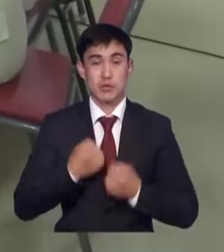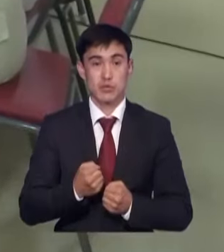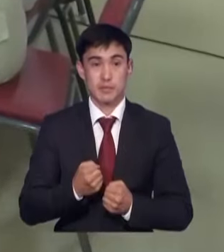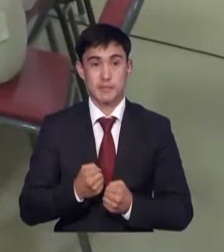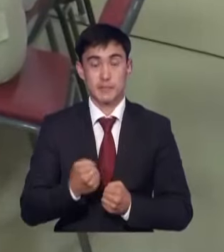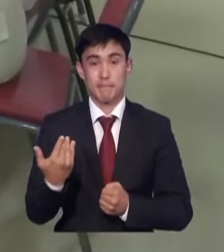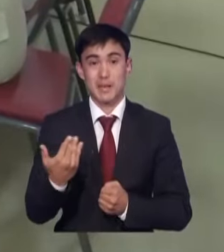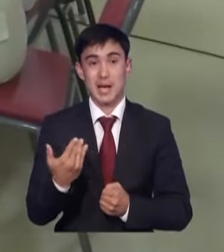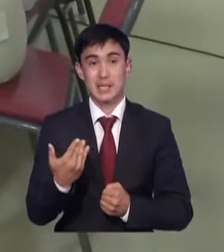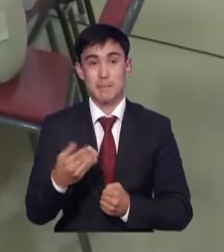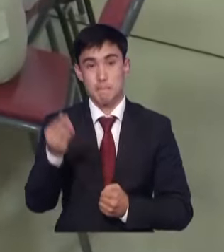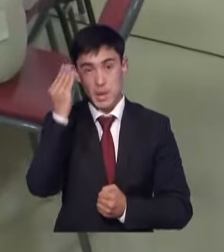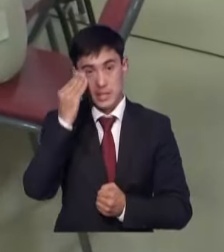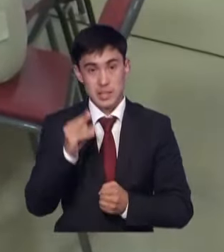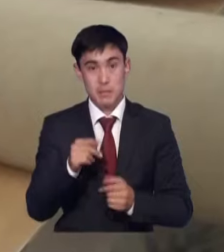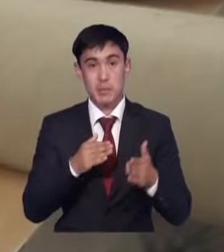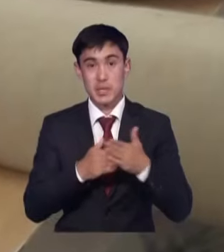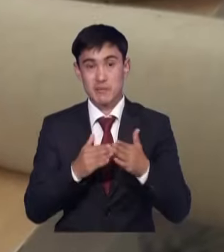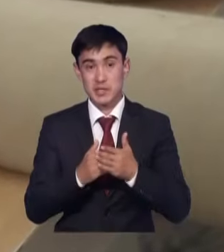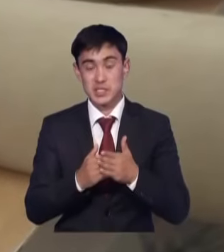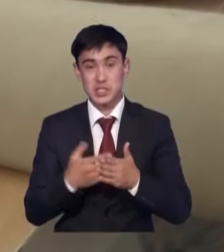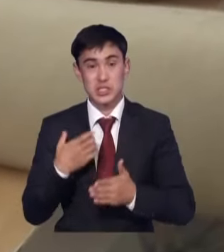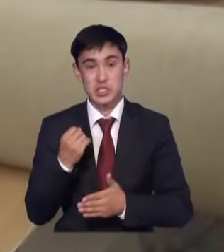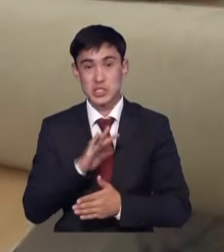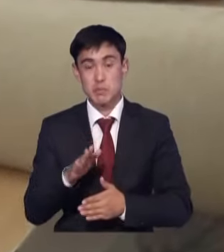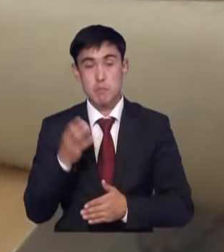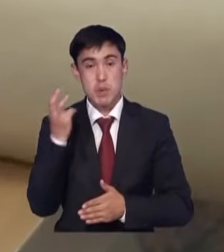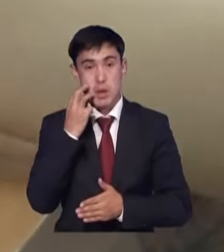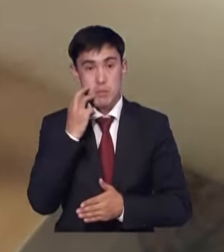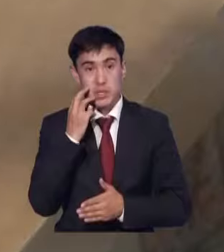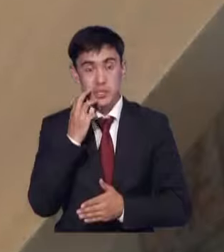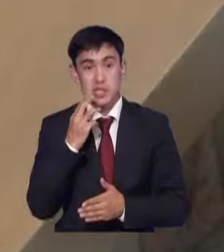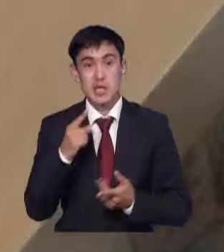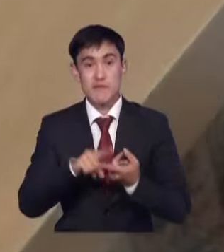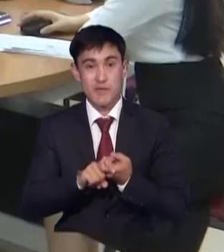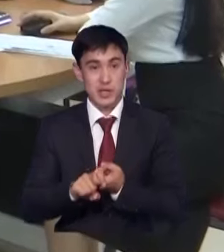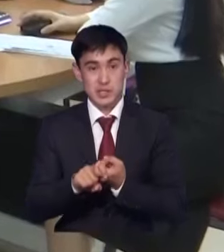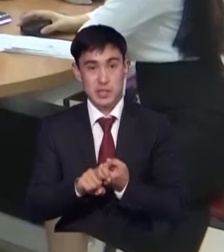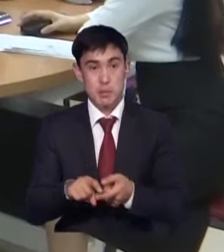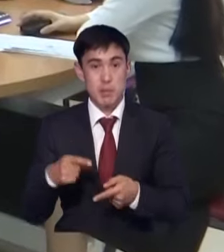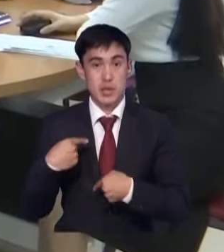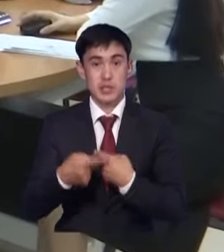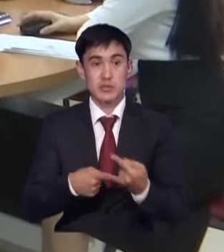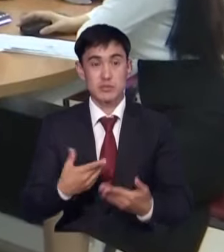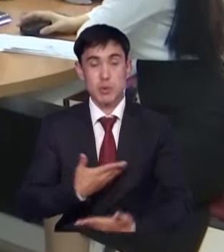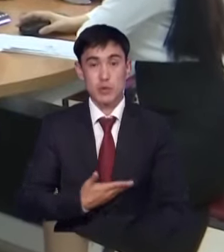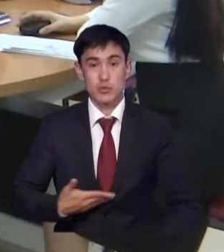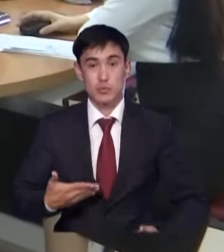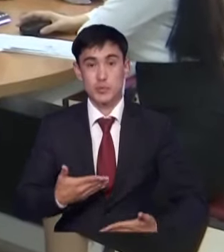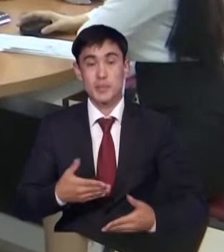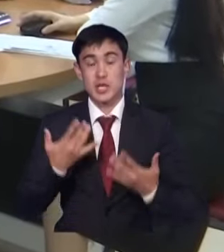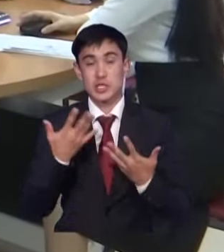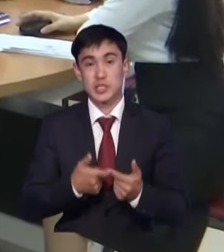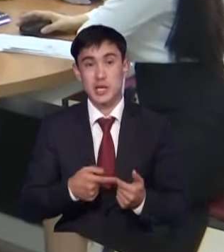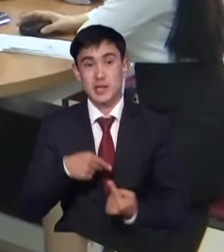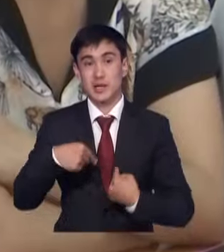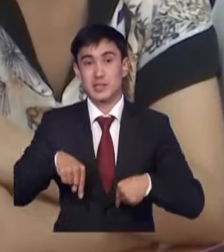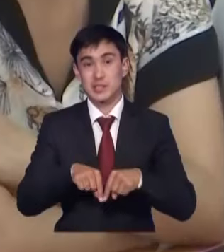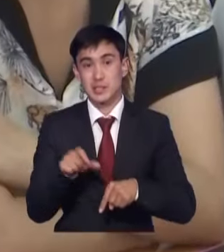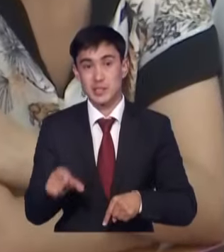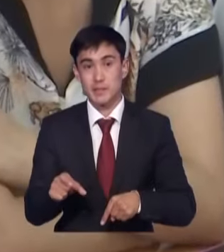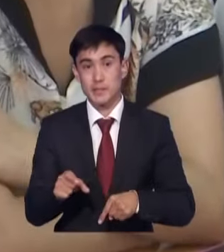в частности, о методах предотвращения нежелательной беременности и инфекции, передающихся половым путем, считают ее